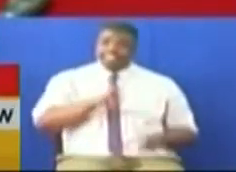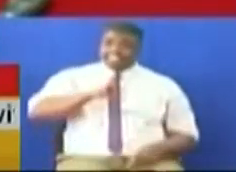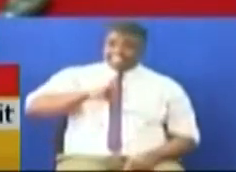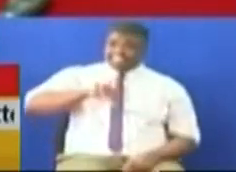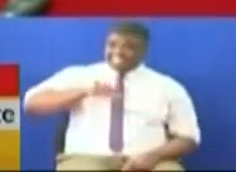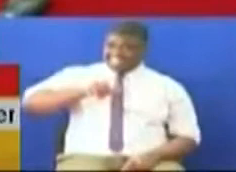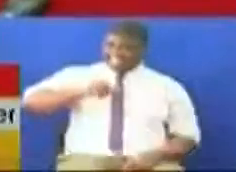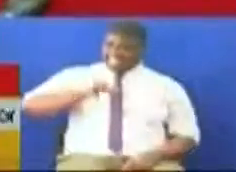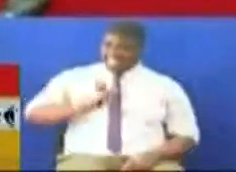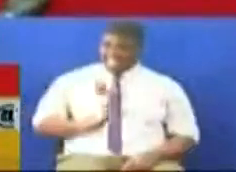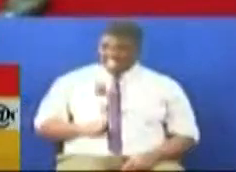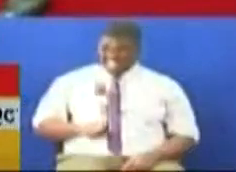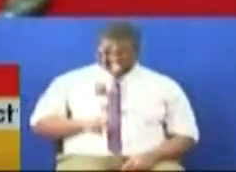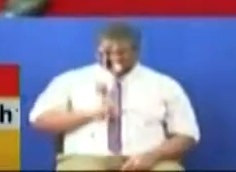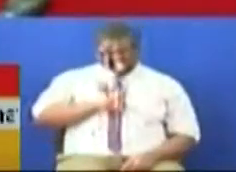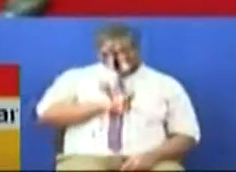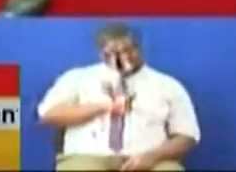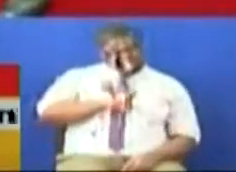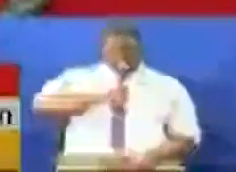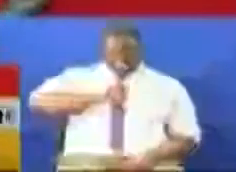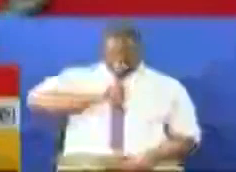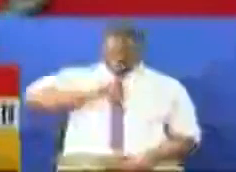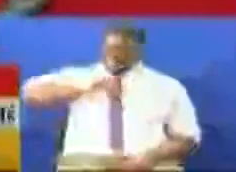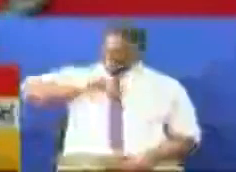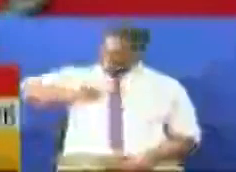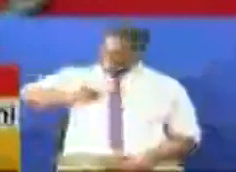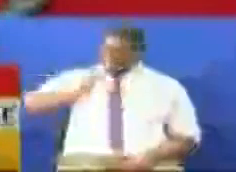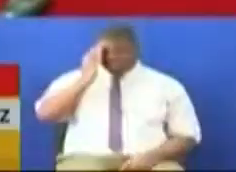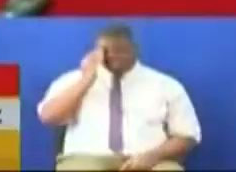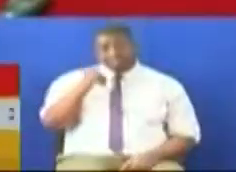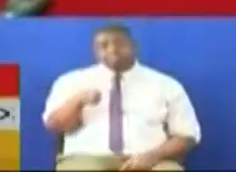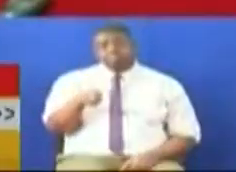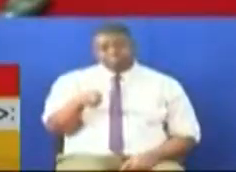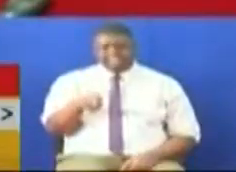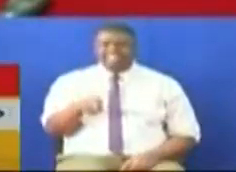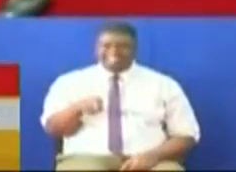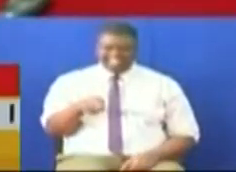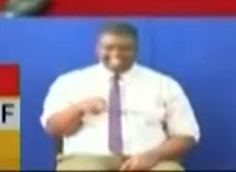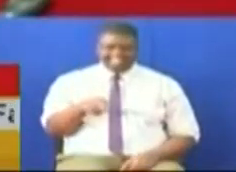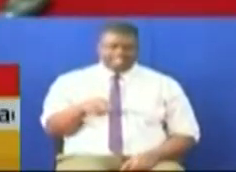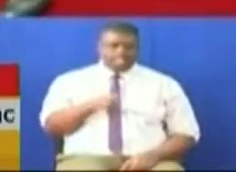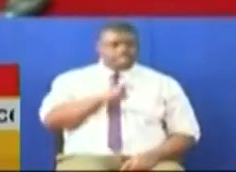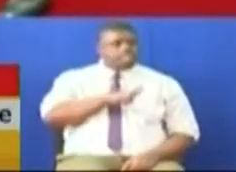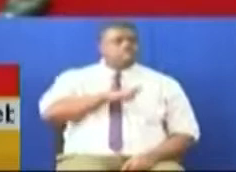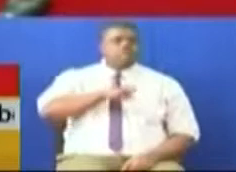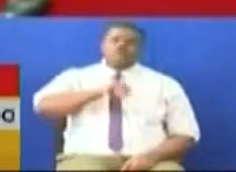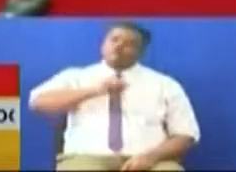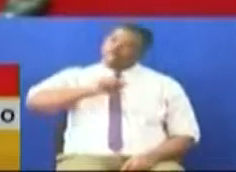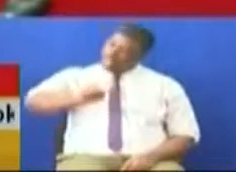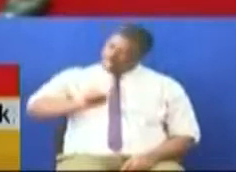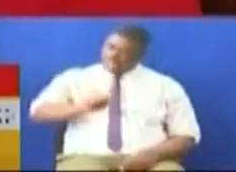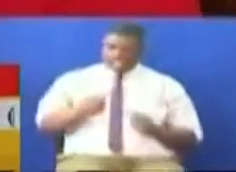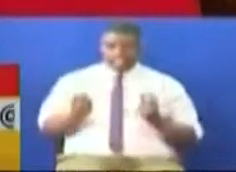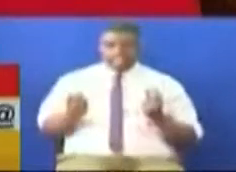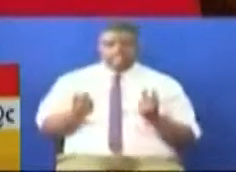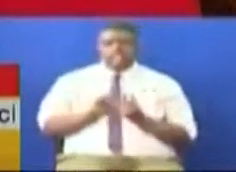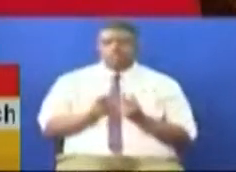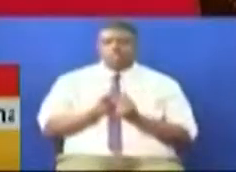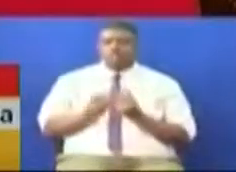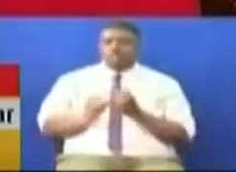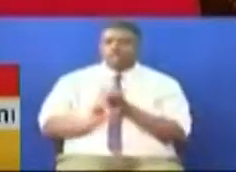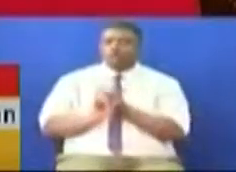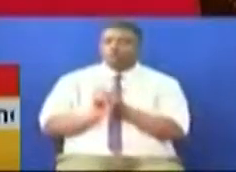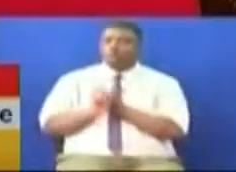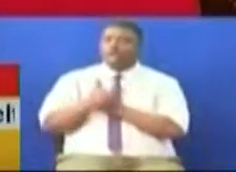REA. Pamoja na kazi nzuri inayofanywa na wakala wa umeme vijijini kusambaza umeme, lakini kumekuwa na